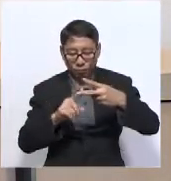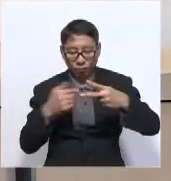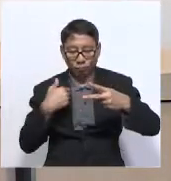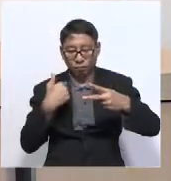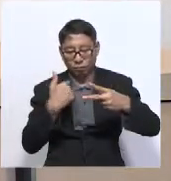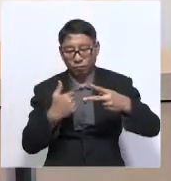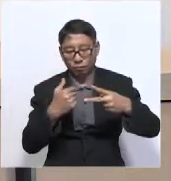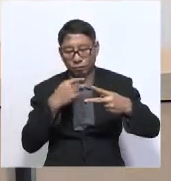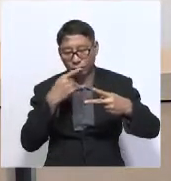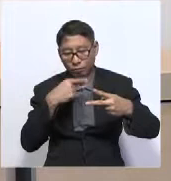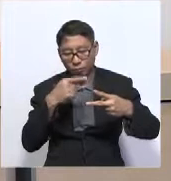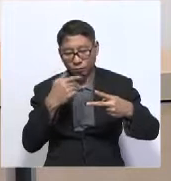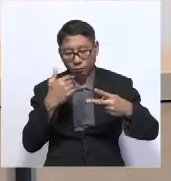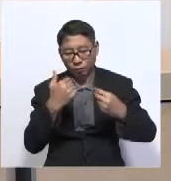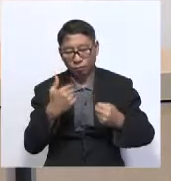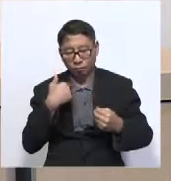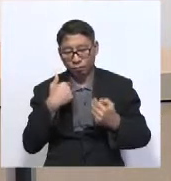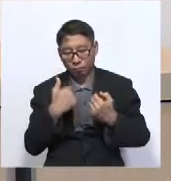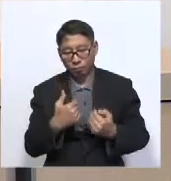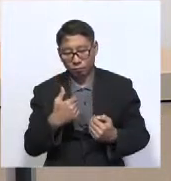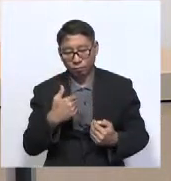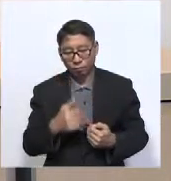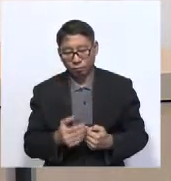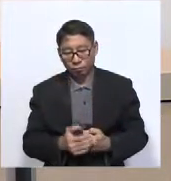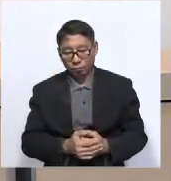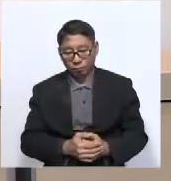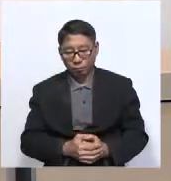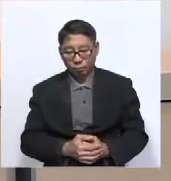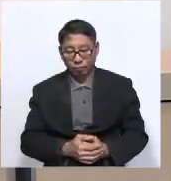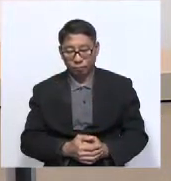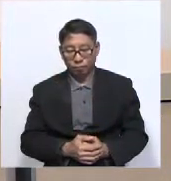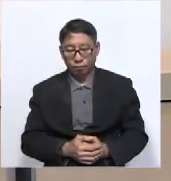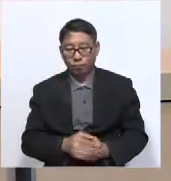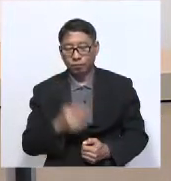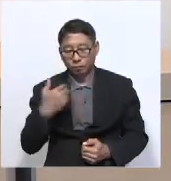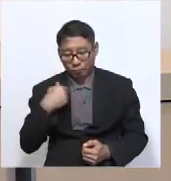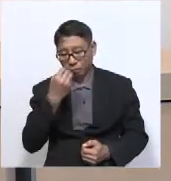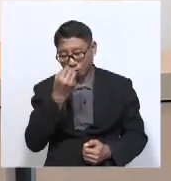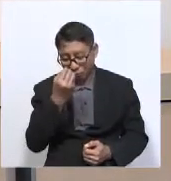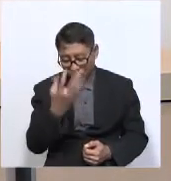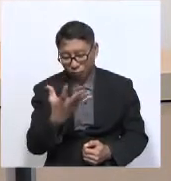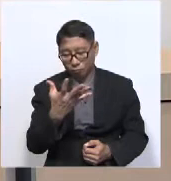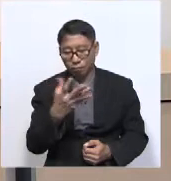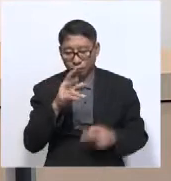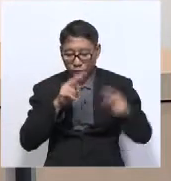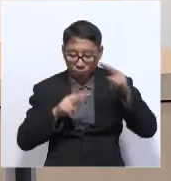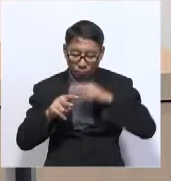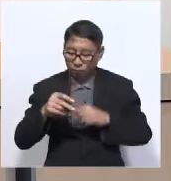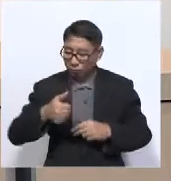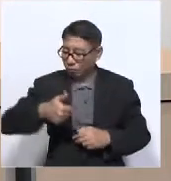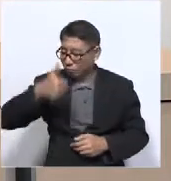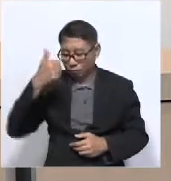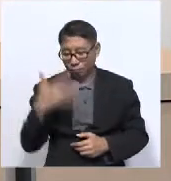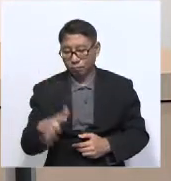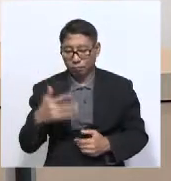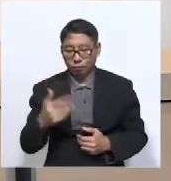ที่เราพูดกันอยู่ณปัจจุบันก็คือ carrying capacity ถ้ามันมากเกินดูแลกันไม่ไหวทรัพยาก